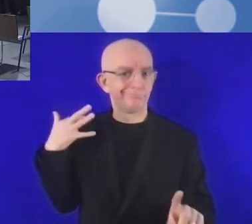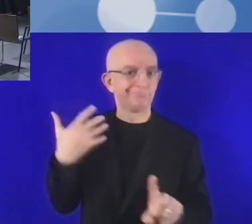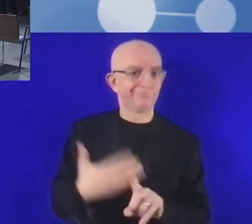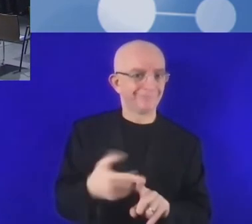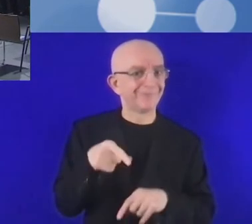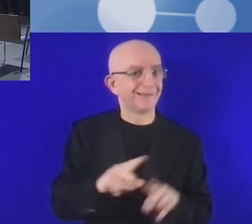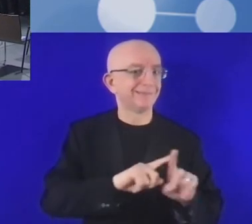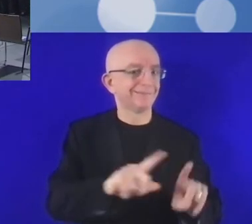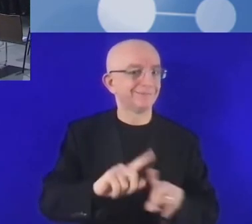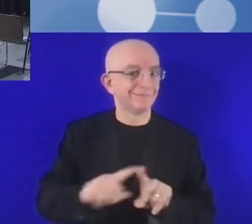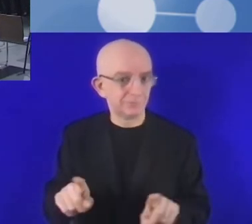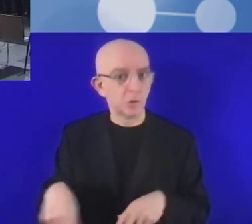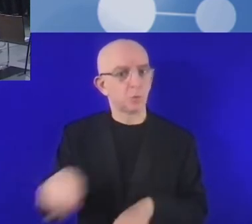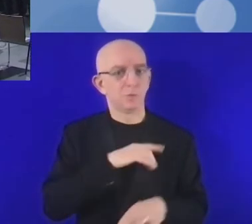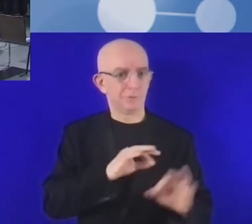L'art avait